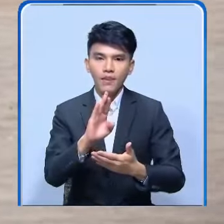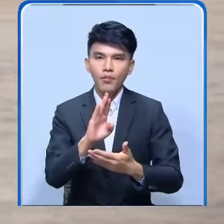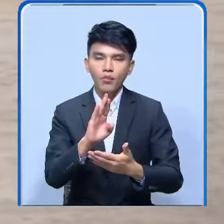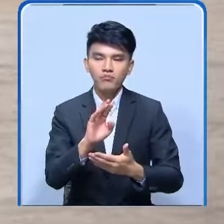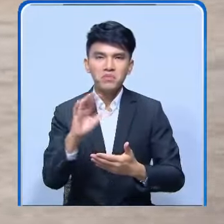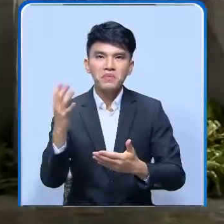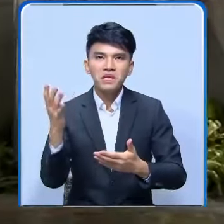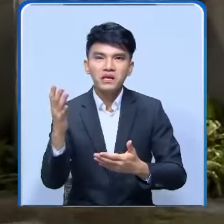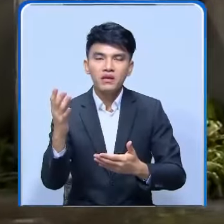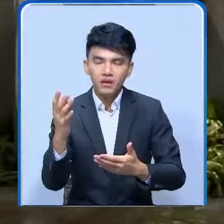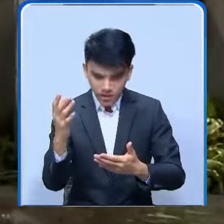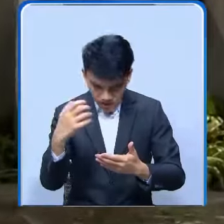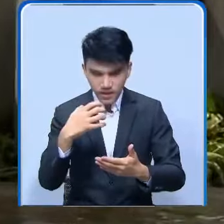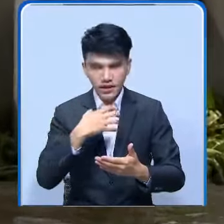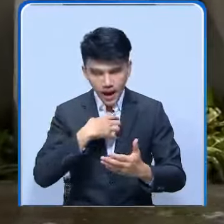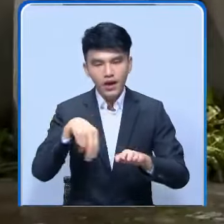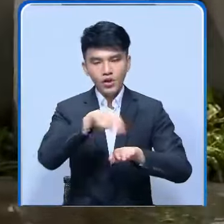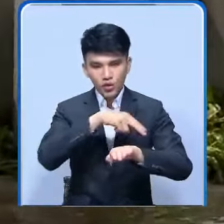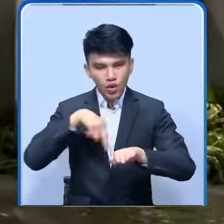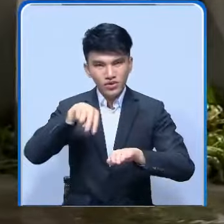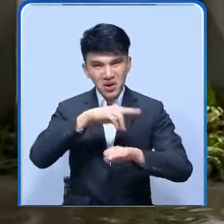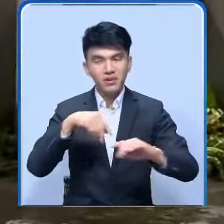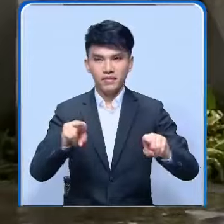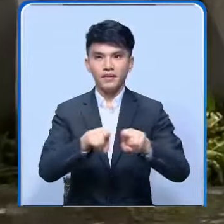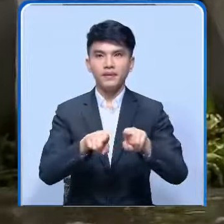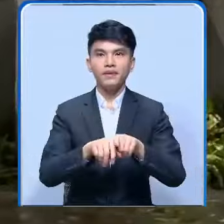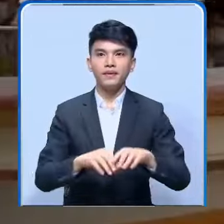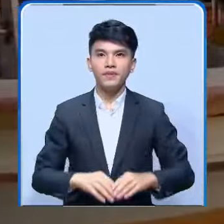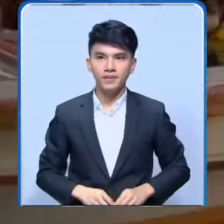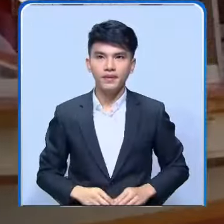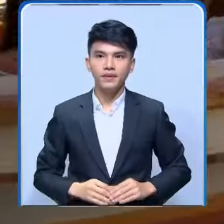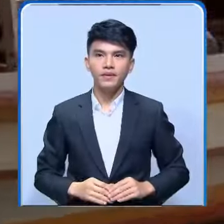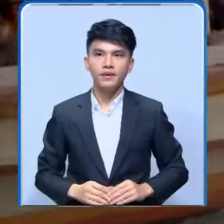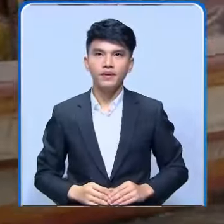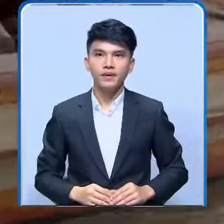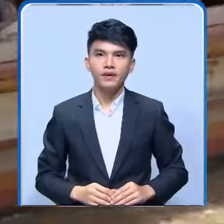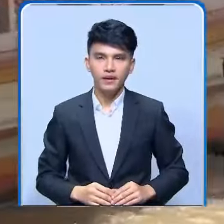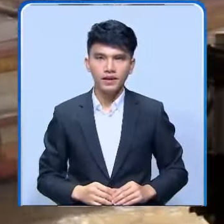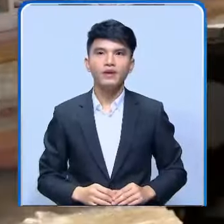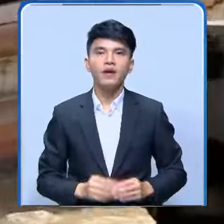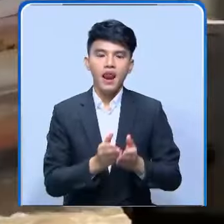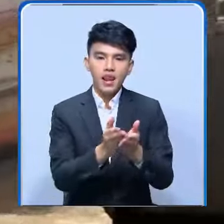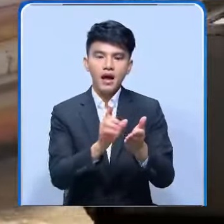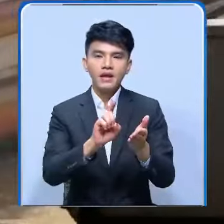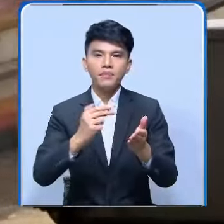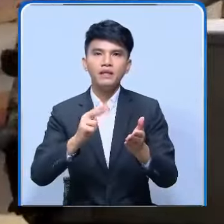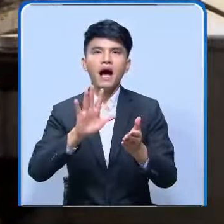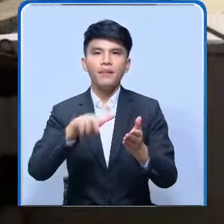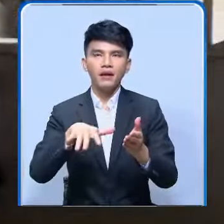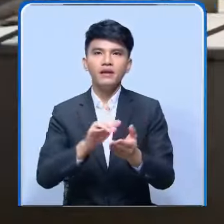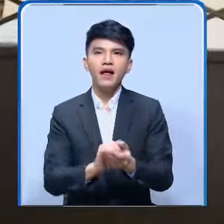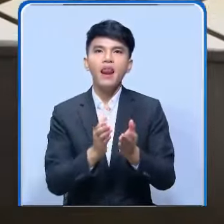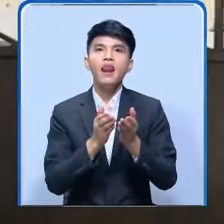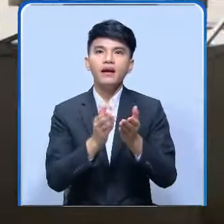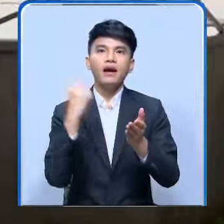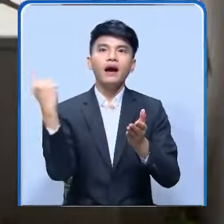บแล้วมาดูความปลอดภัยด้วยอันนี้ก็น่าเป็นห่วง แต่เบื้องต้นเนี่ยที่จะมีการตรวจกันก็ 15,000 ลำรวมไปถึงเรือภัตตาคาร